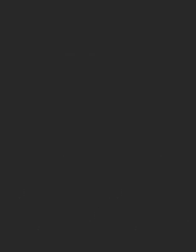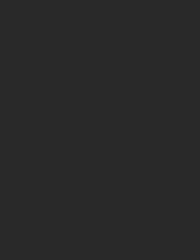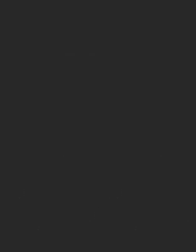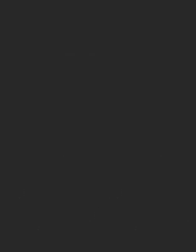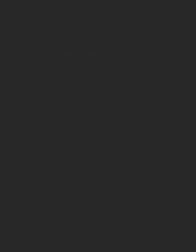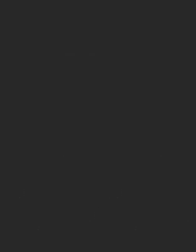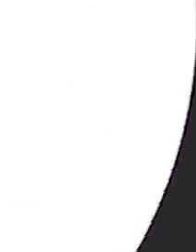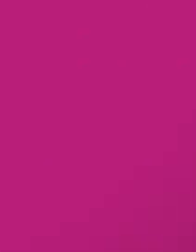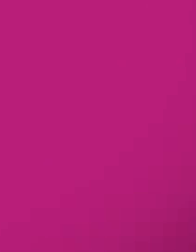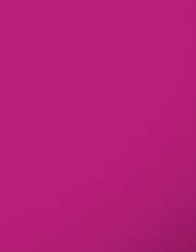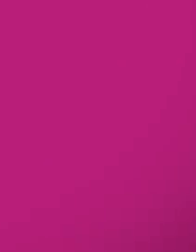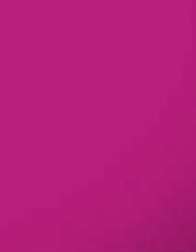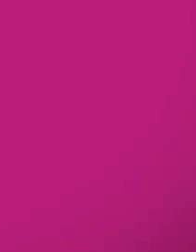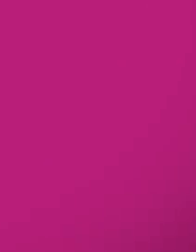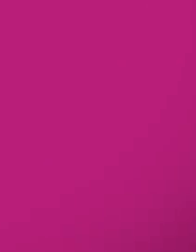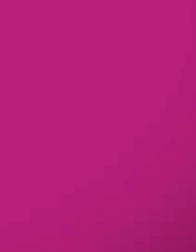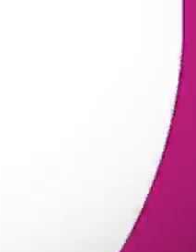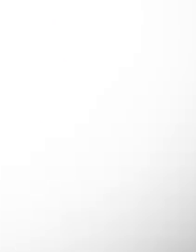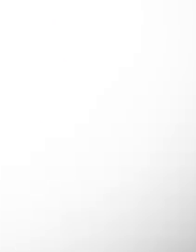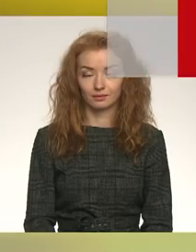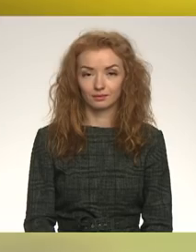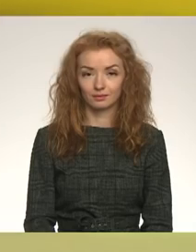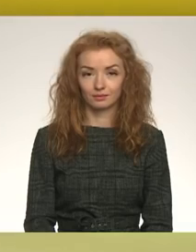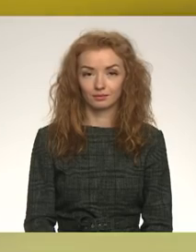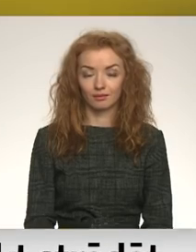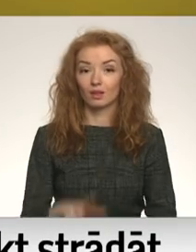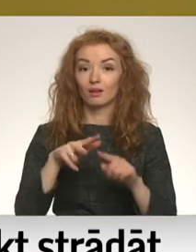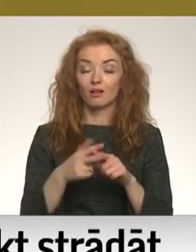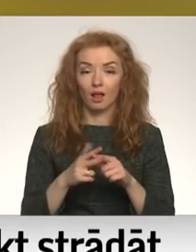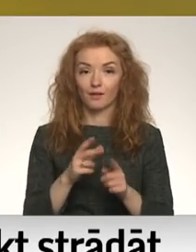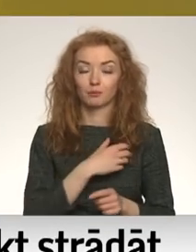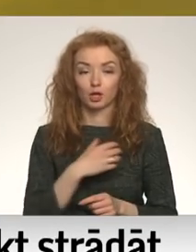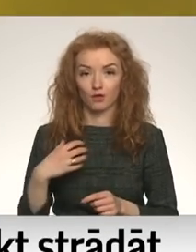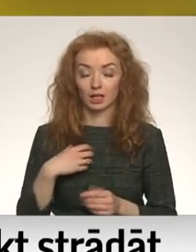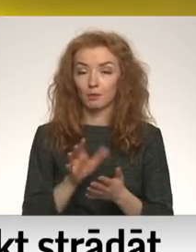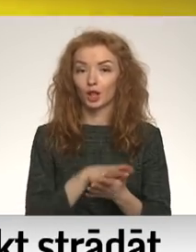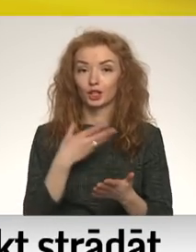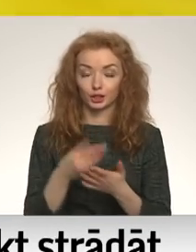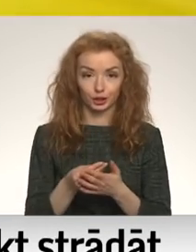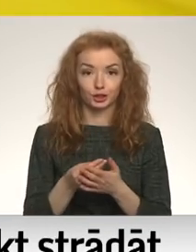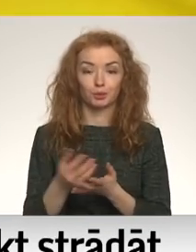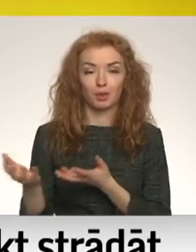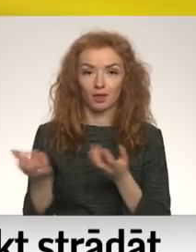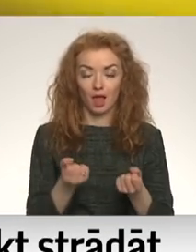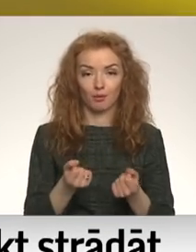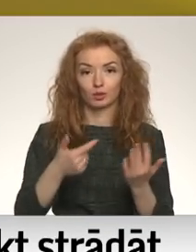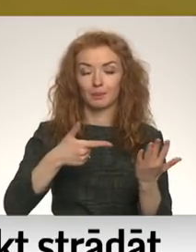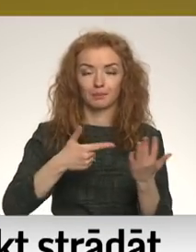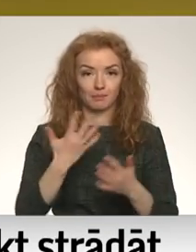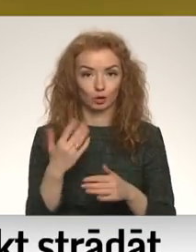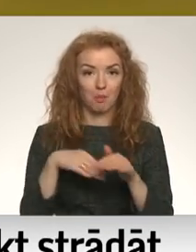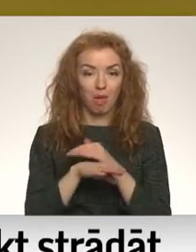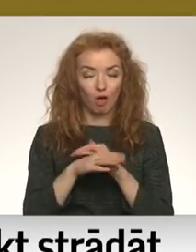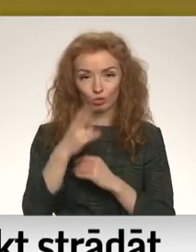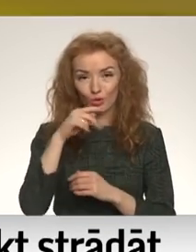Re, viss ēters ir te! Jelgavas pašvaldība līdz šim uzņēmusi 75